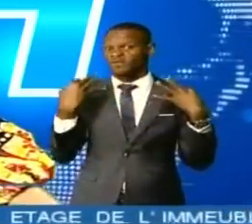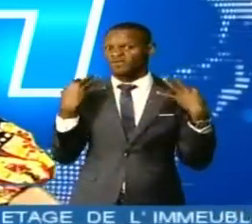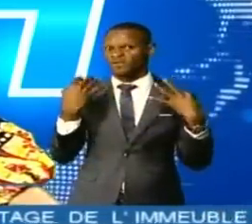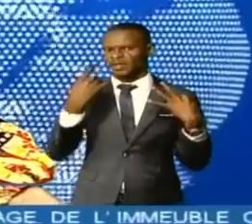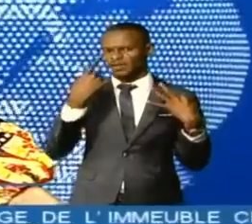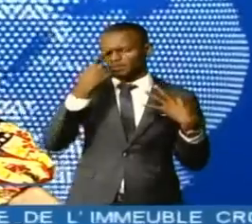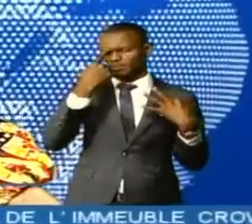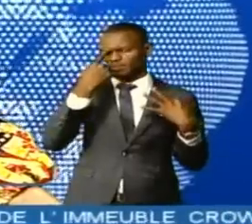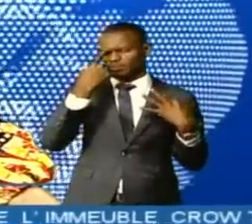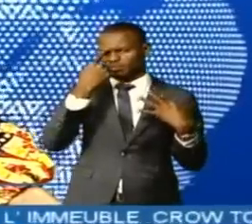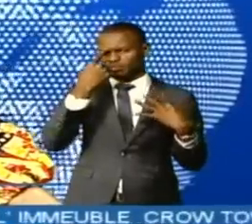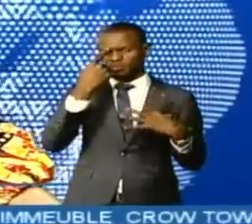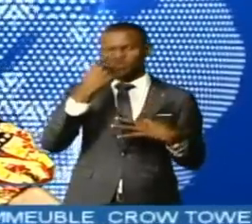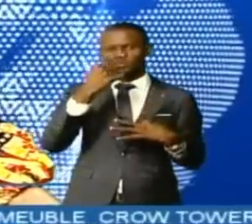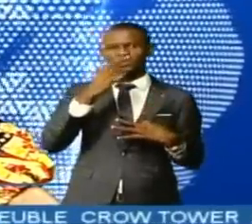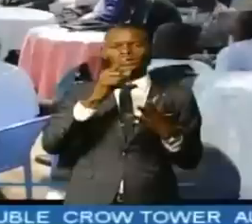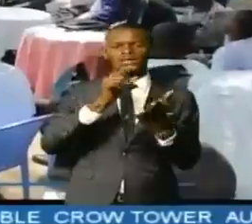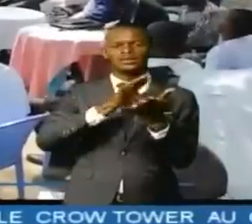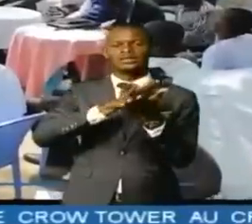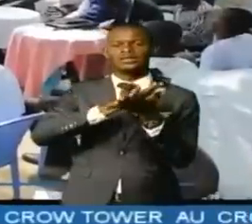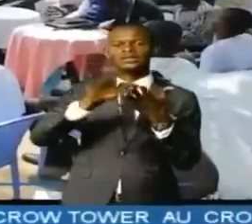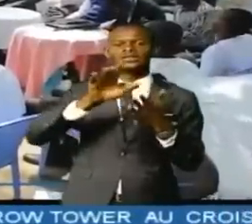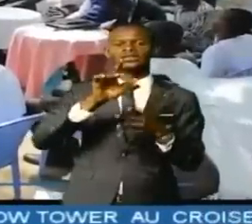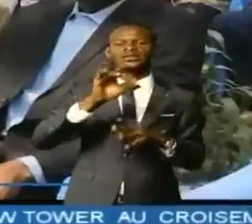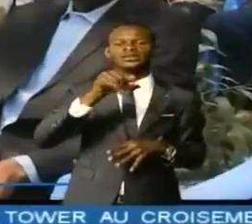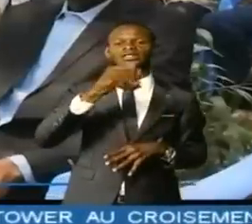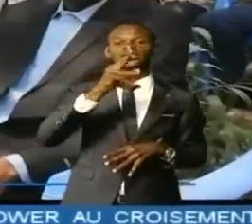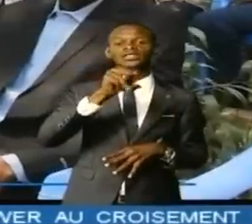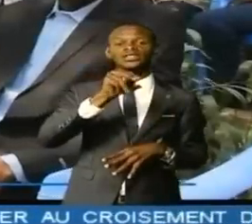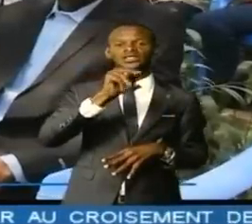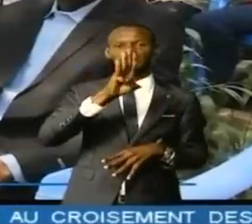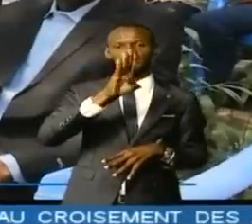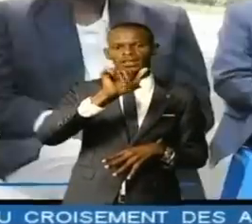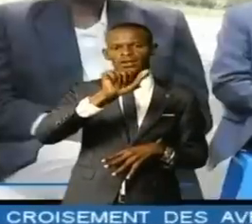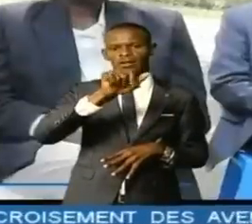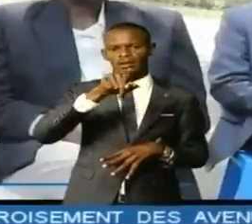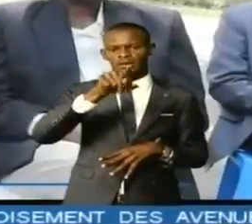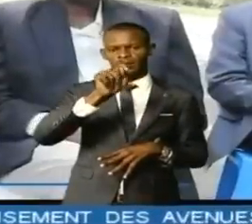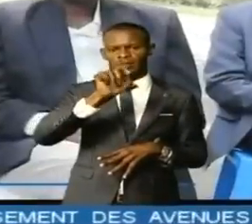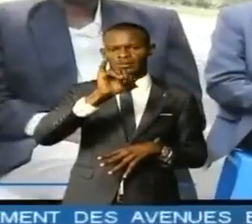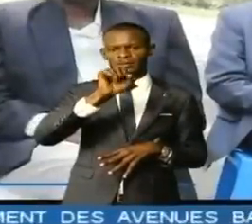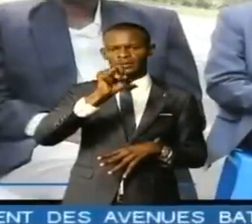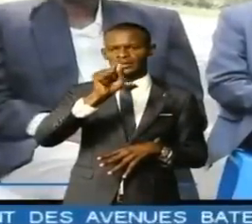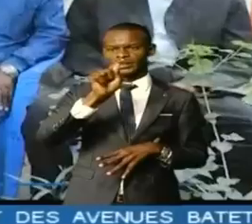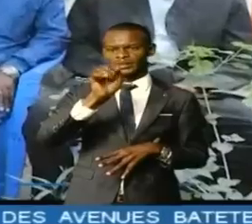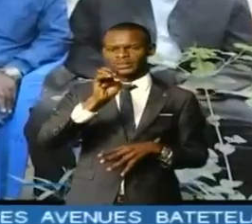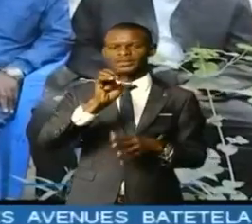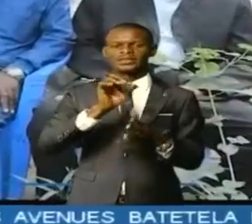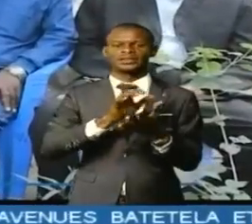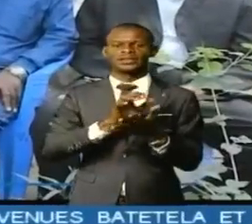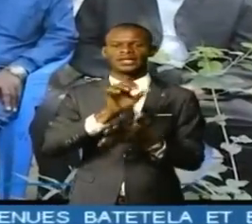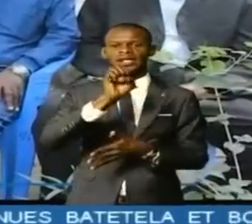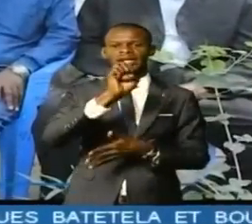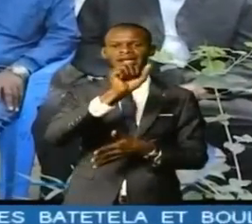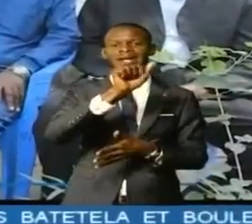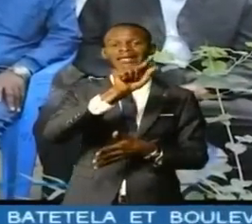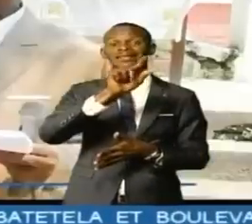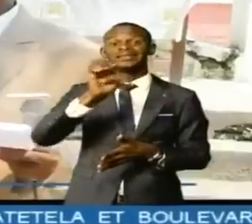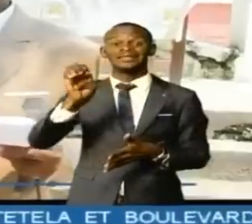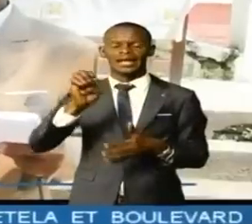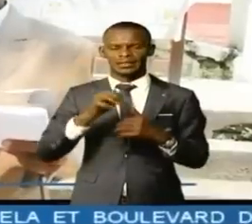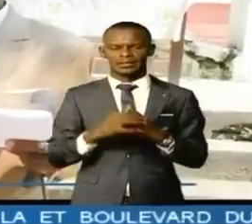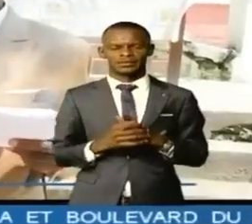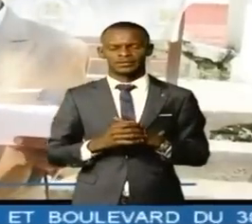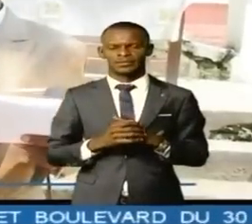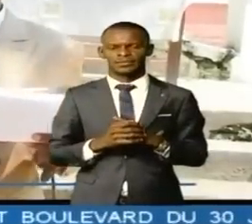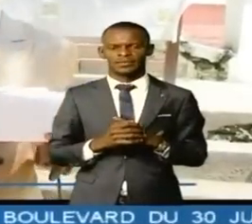dans ce reportage de David Moubenga. Les enseignants laïcs d'obédience catholique réunis au sein de la fraternité ont célébré